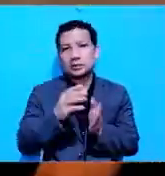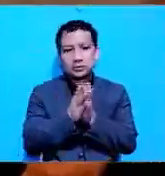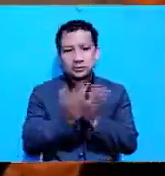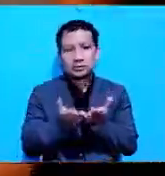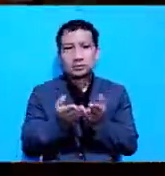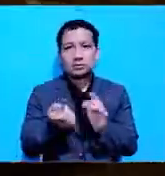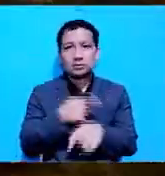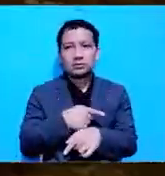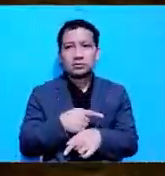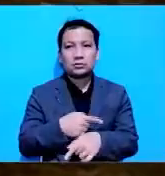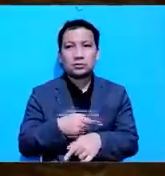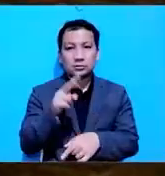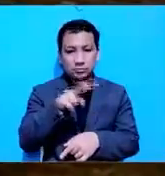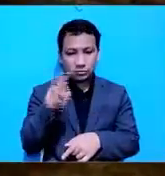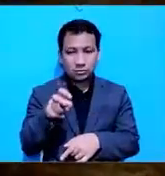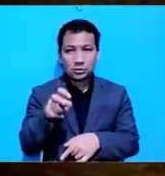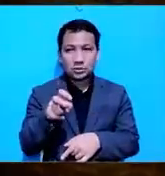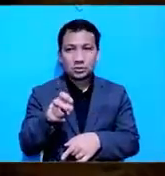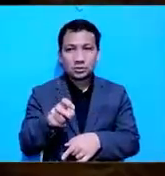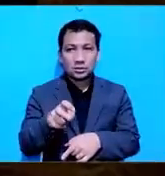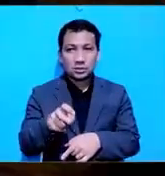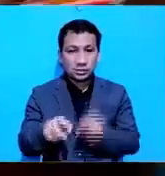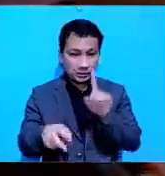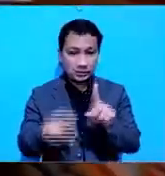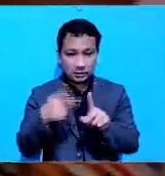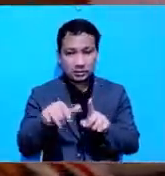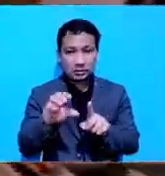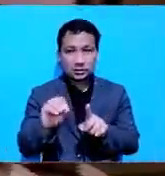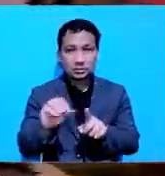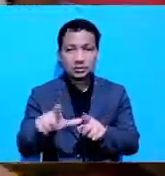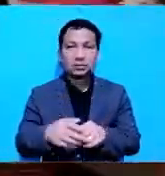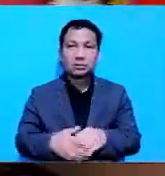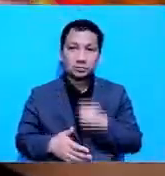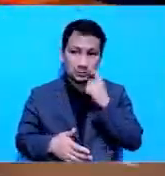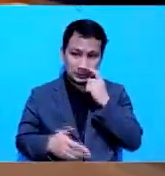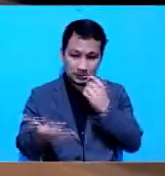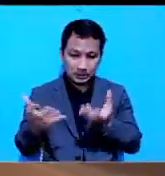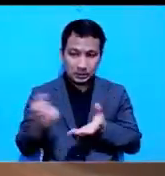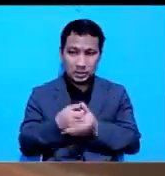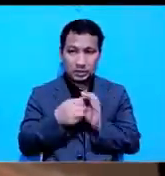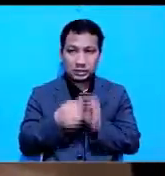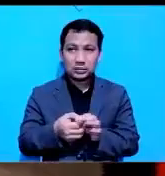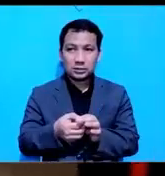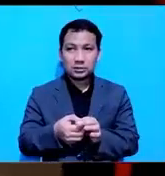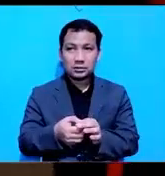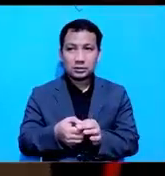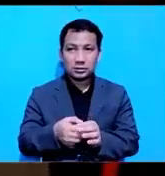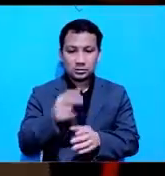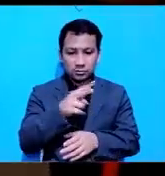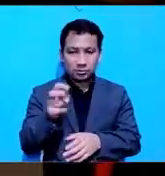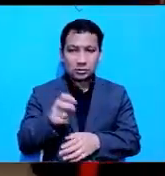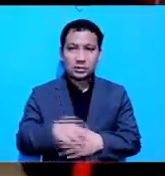just 200 pesos per kilo. Tingnan nga natin kung saan aabot itong 200 pesos ko. Tingnan nyo ha,